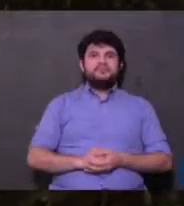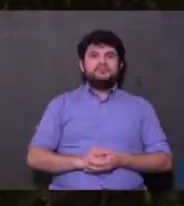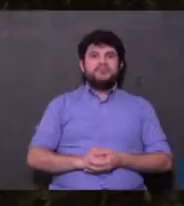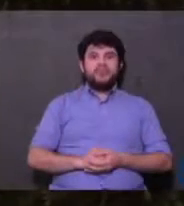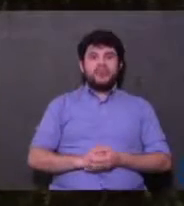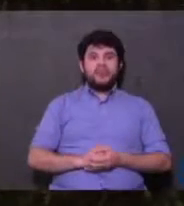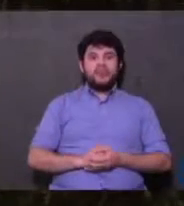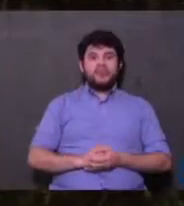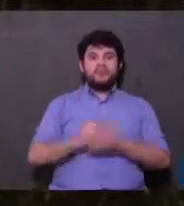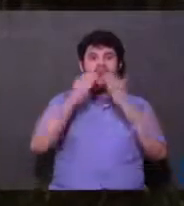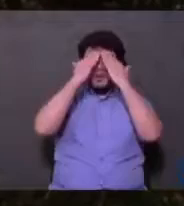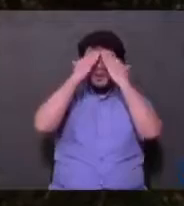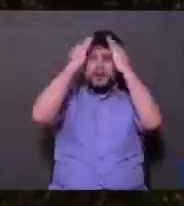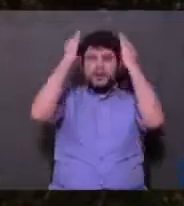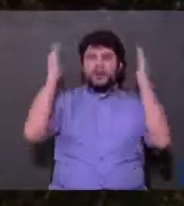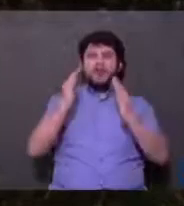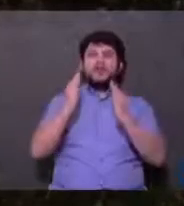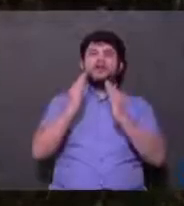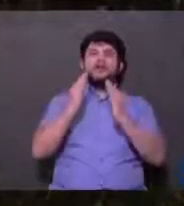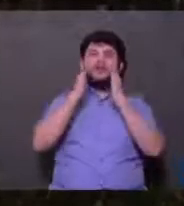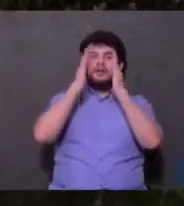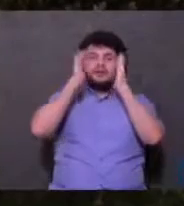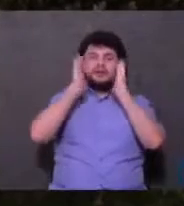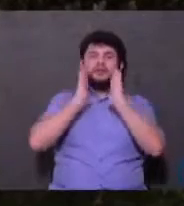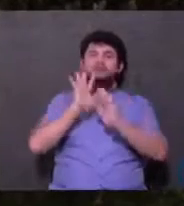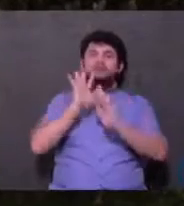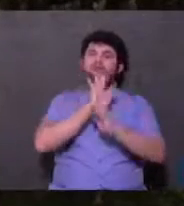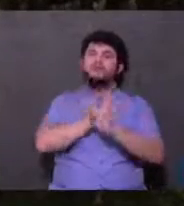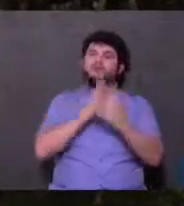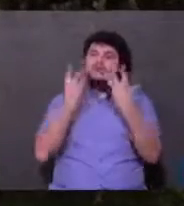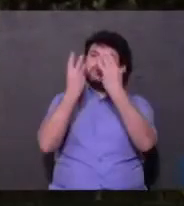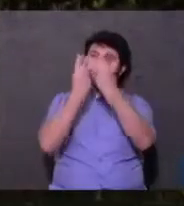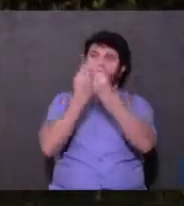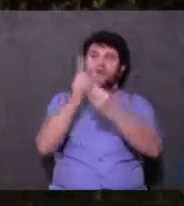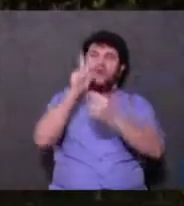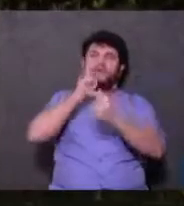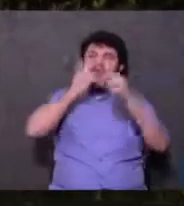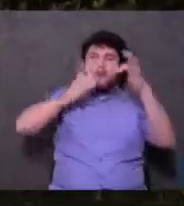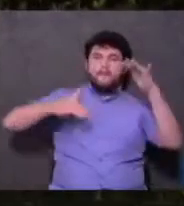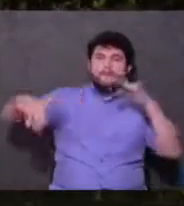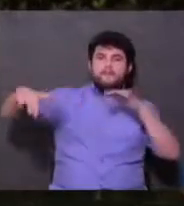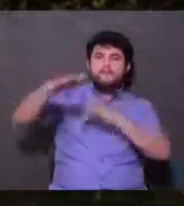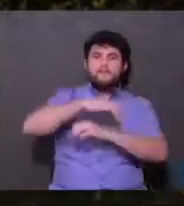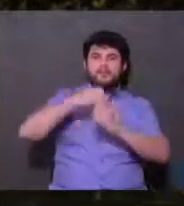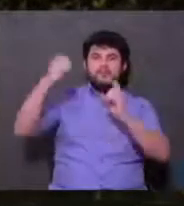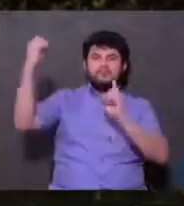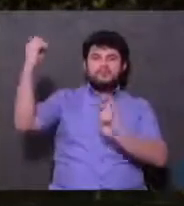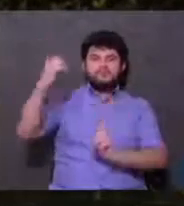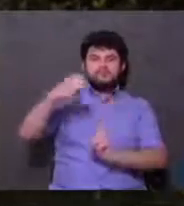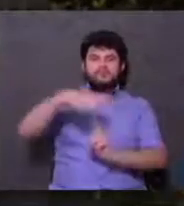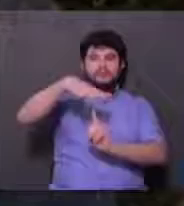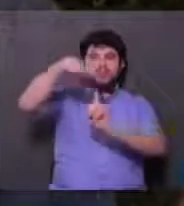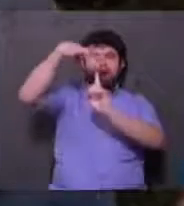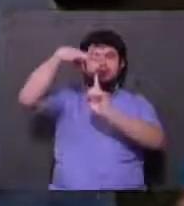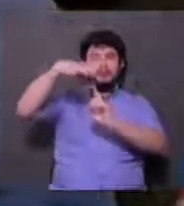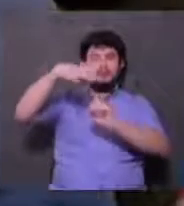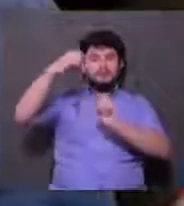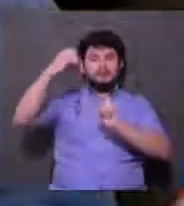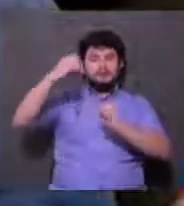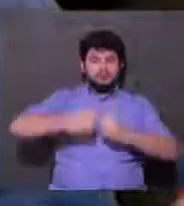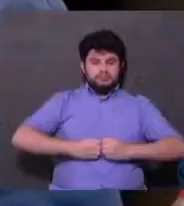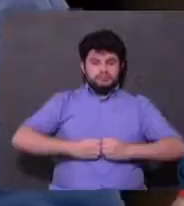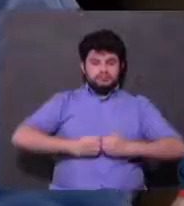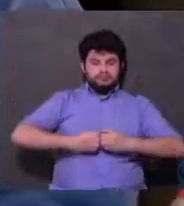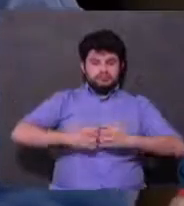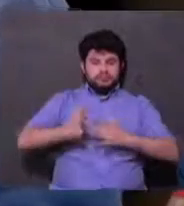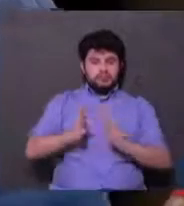Je vous salue, Marie, pleine de grâce. Le Seigneur est avec vous. Vous êtes bénie entre toutes les femmes, et Jésus, le fruit de vos entrailles,